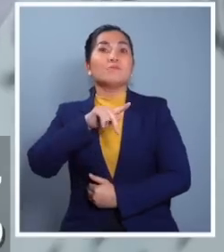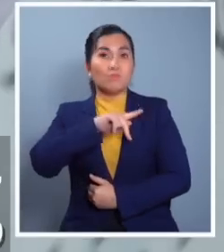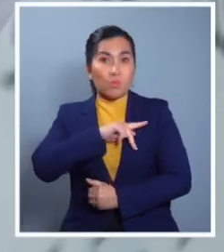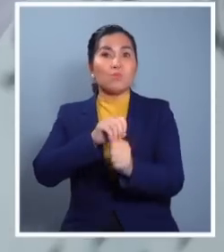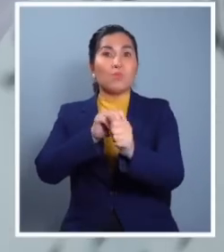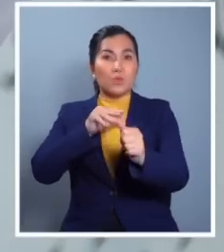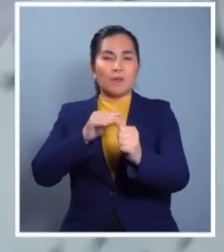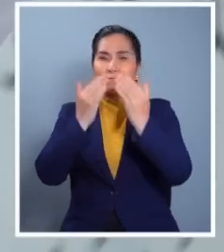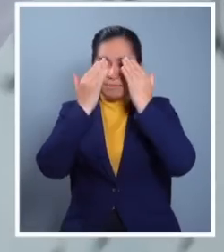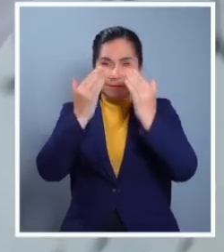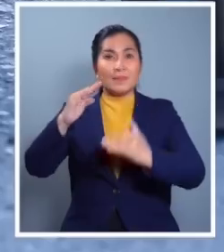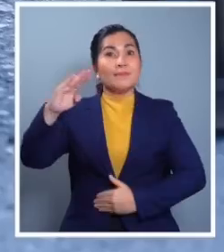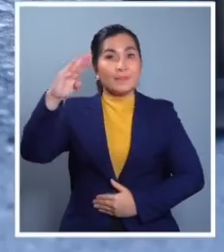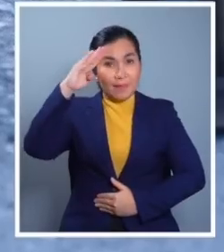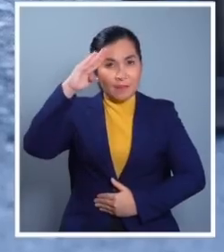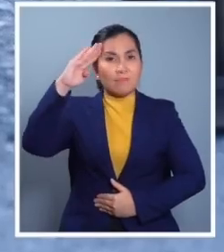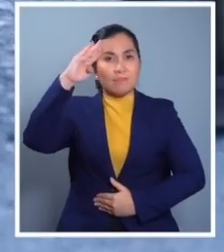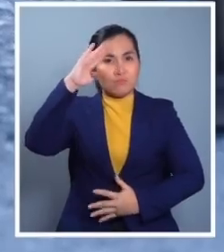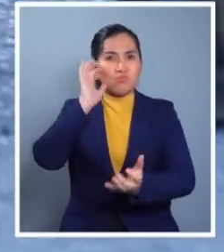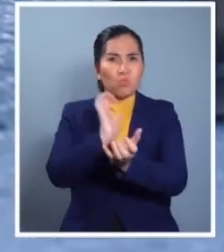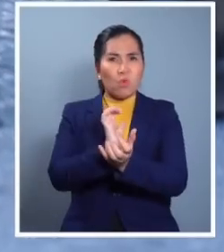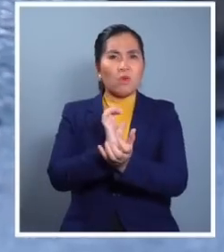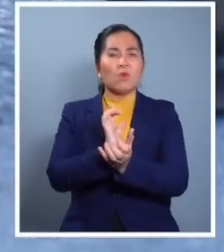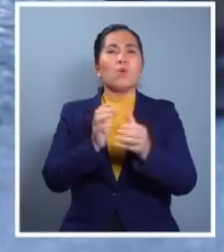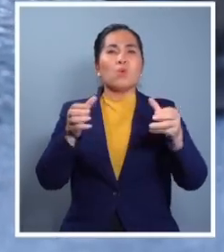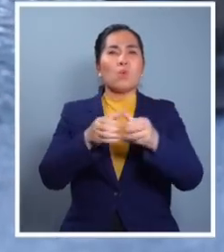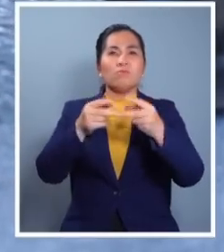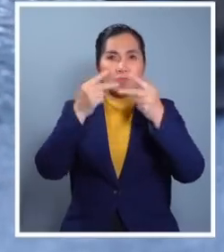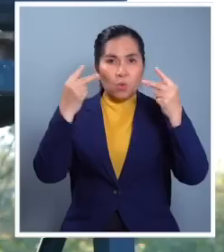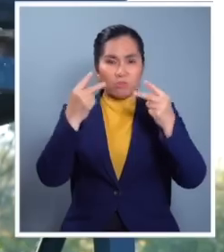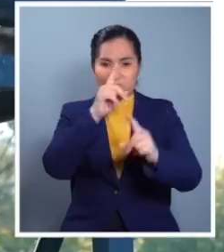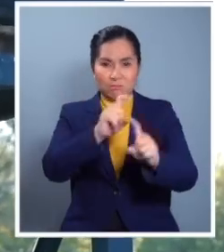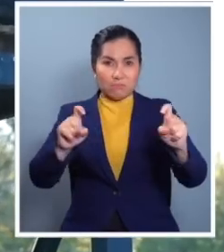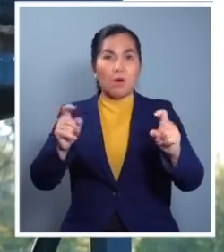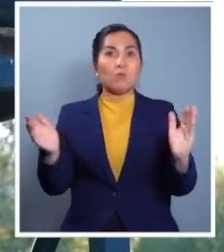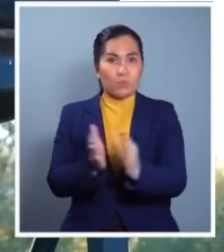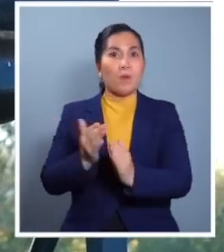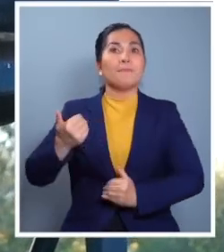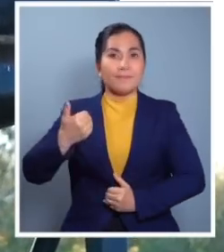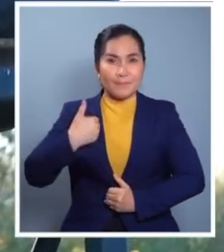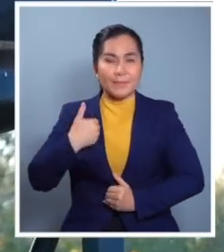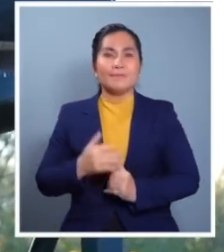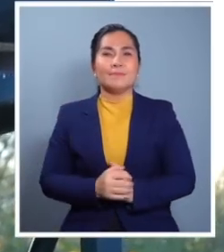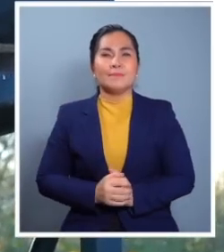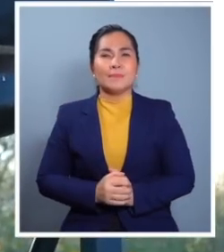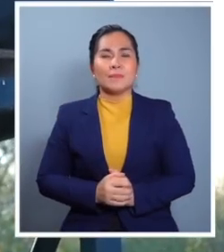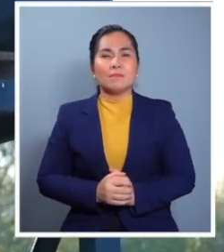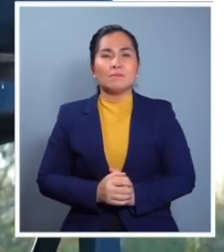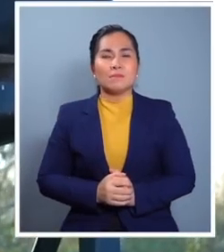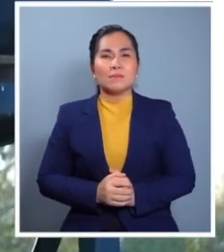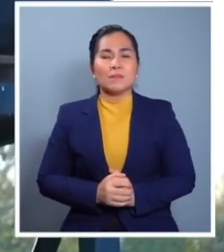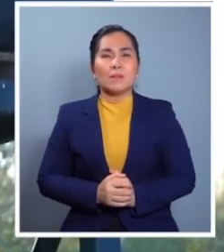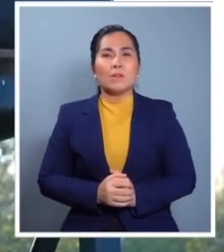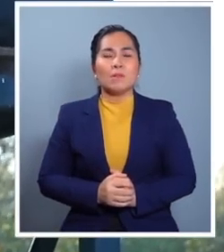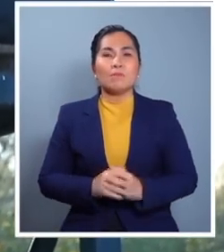สลิมทหารตำรวจหรือแม้แต่กลุ่มผู้ก่อความไม่สงบหรือหากนับรวมความสูญเสียจากอาชญาก